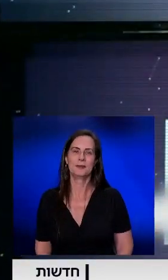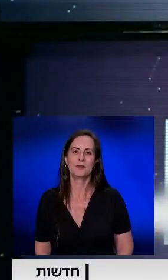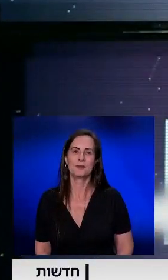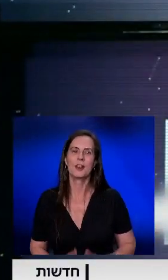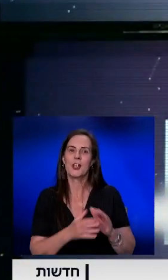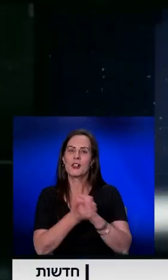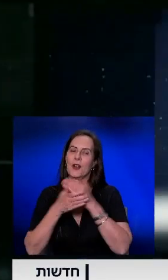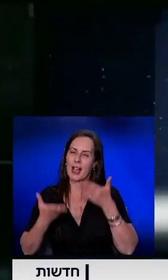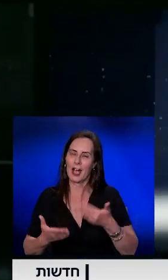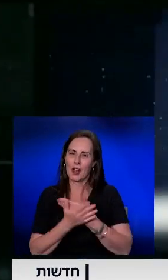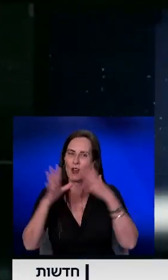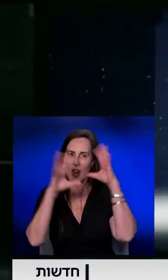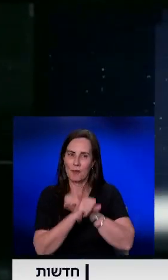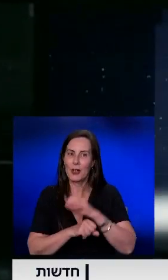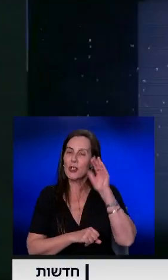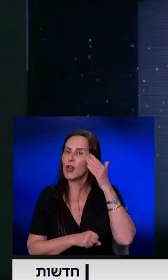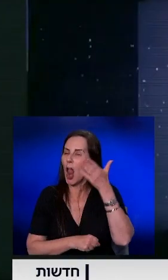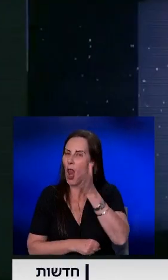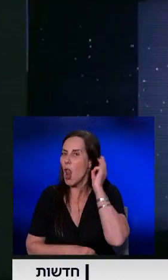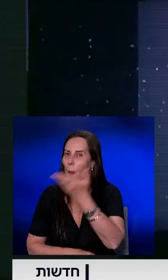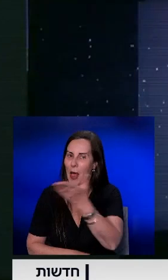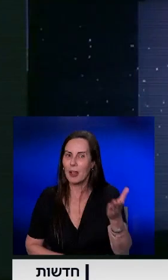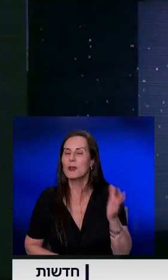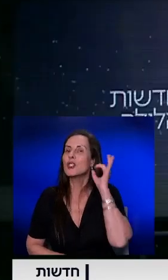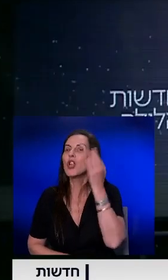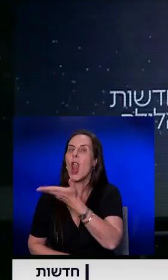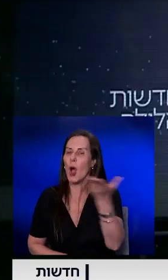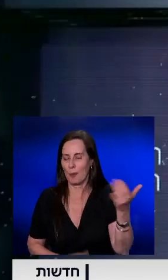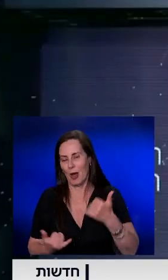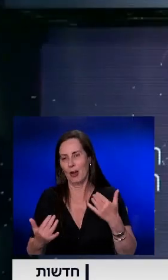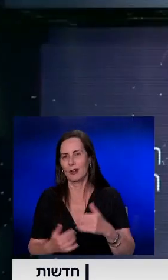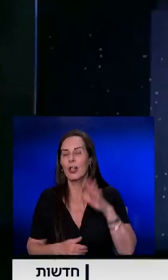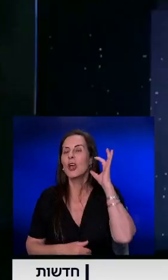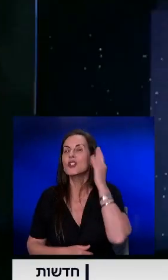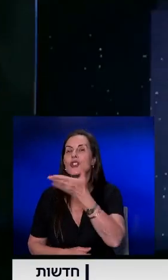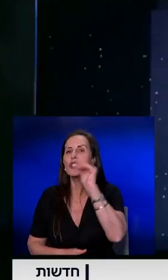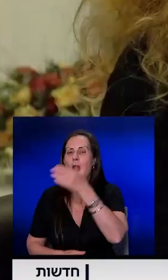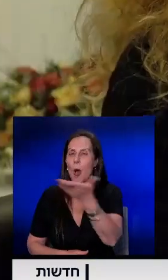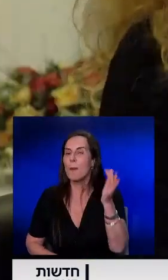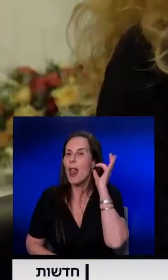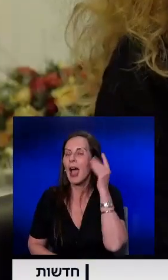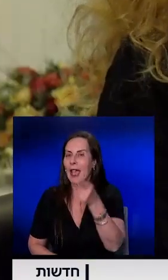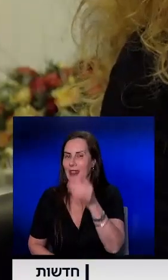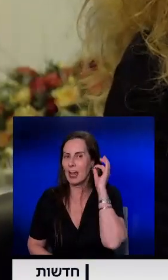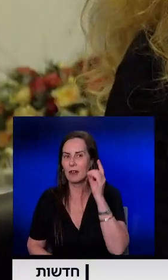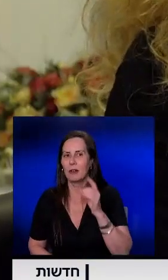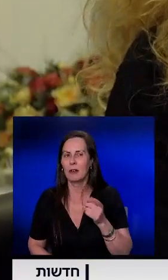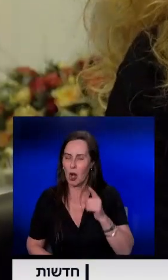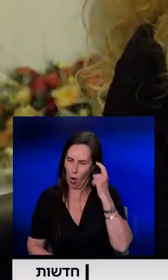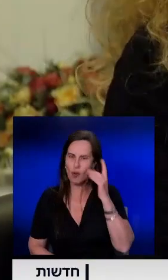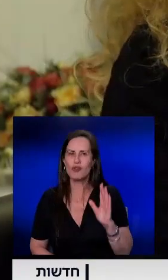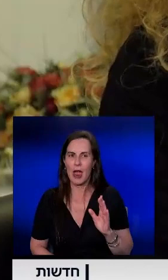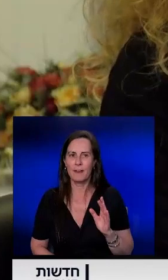לכן, כאן חדשות הלילה. שלום לכן, לילה טוב. שלום לכן, כאן חדשות הלילה. שלום לכן, שלום לכן, שלום לכן. אף אחד הרי לא מעלה על